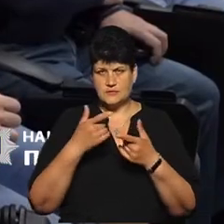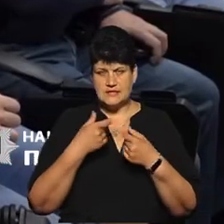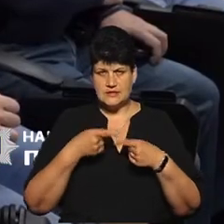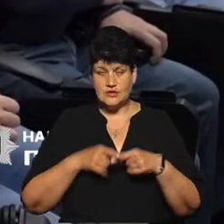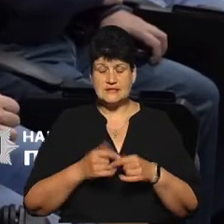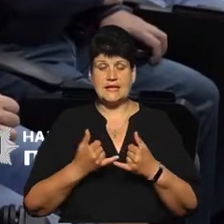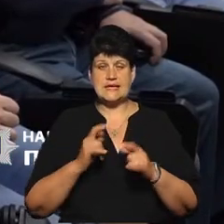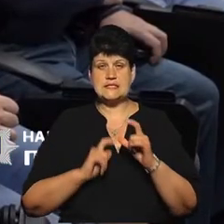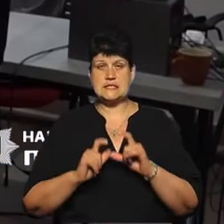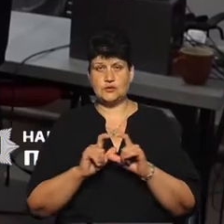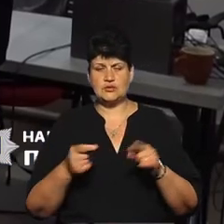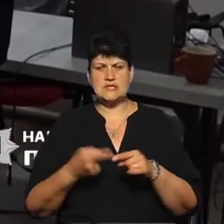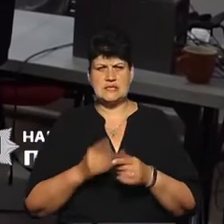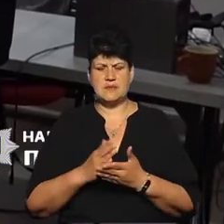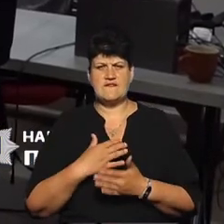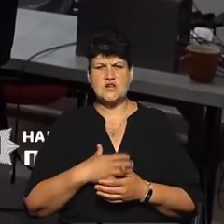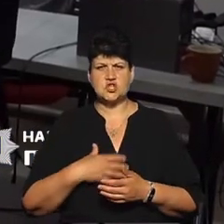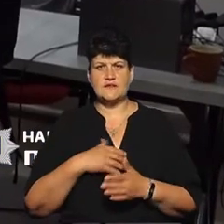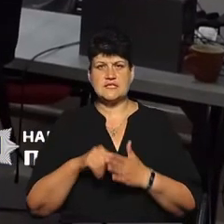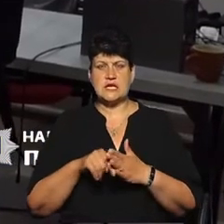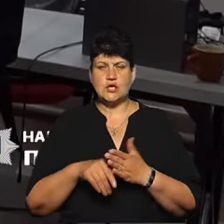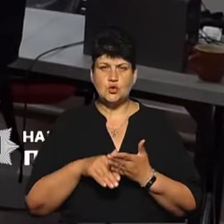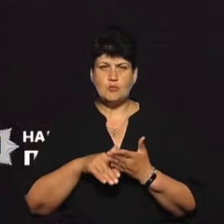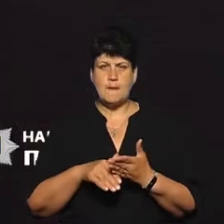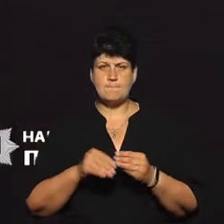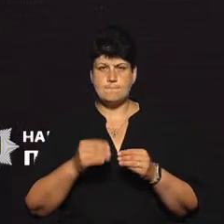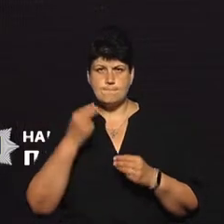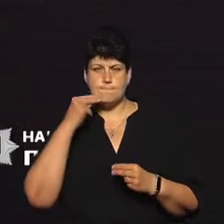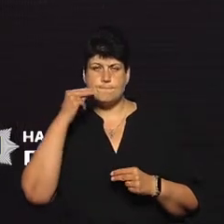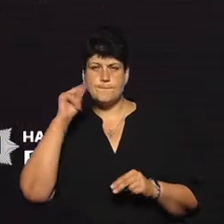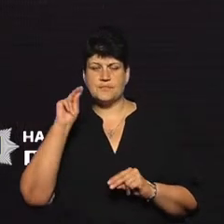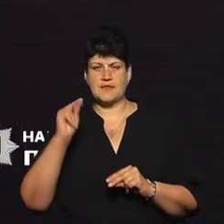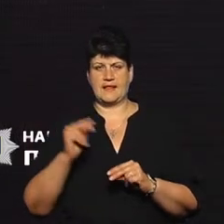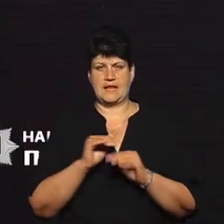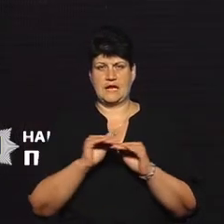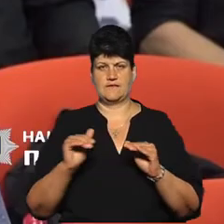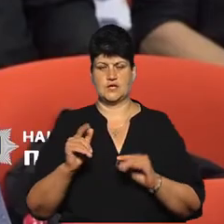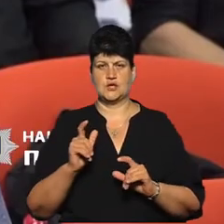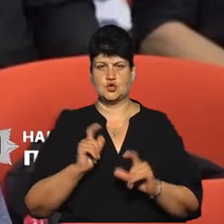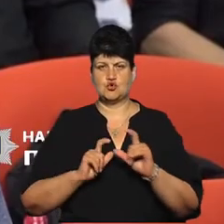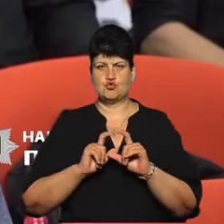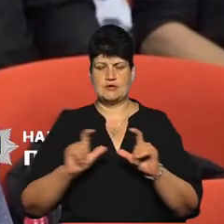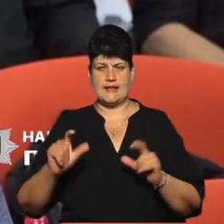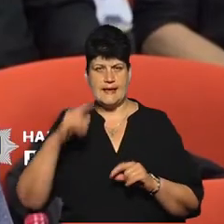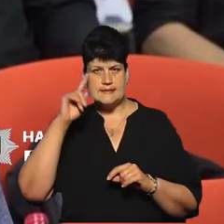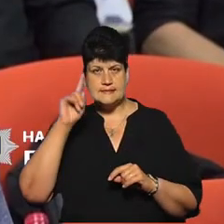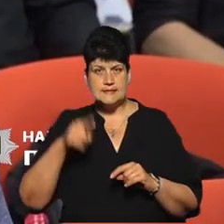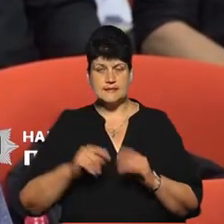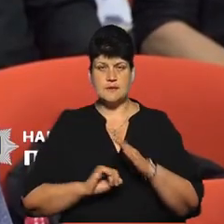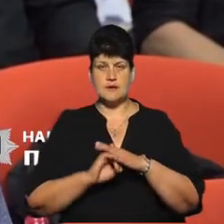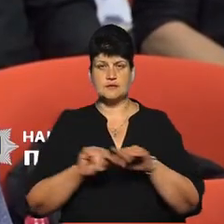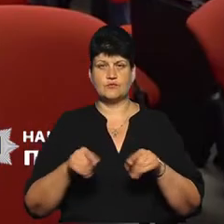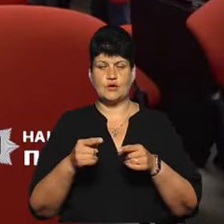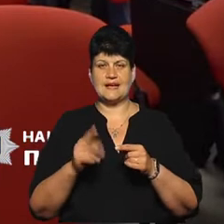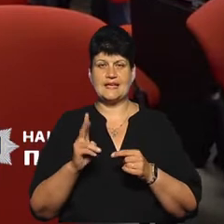така взаємодія має важливе значення та допомагає підвищувати фаховий рівень студентів. На базі факультету створено